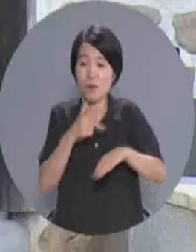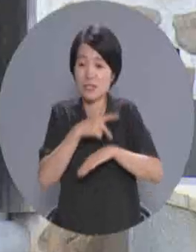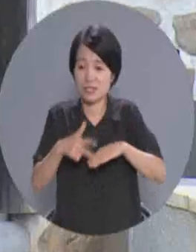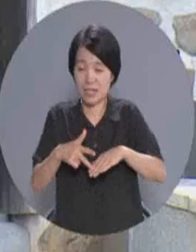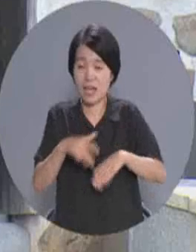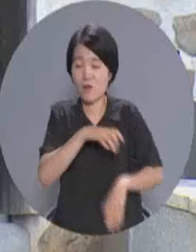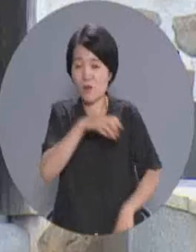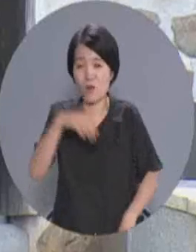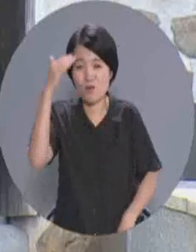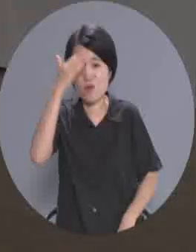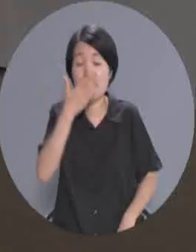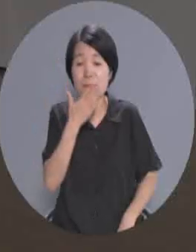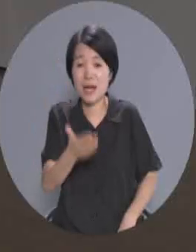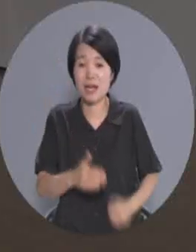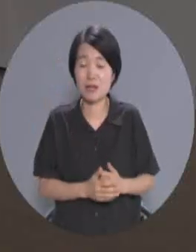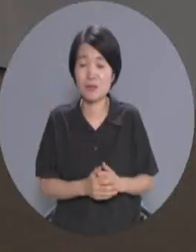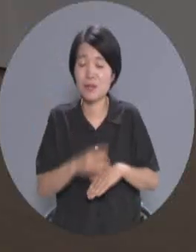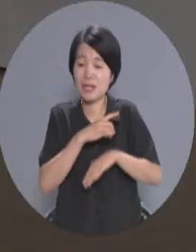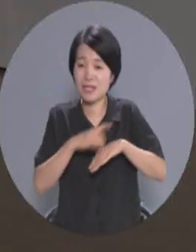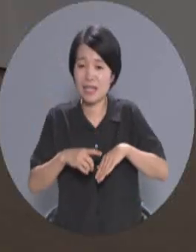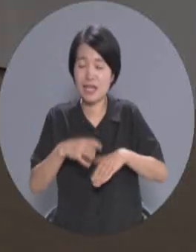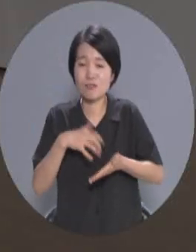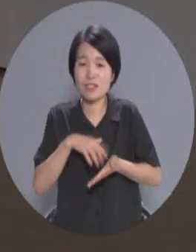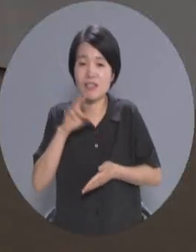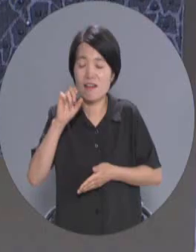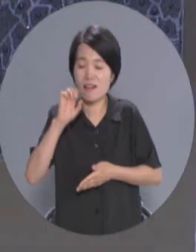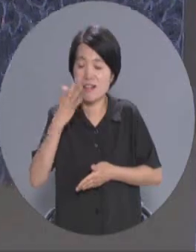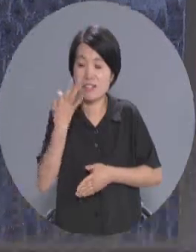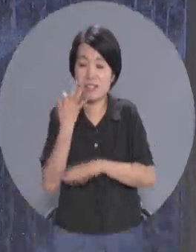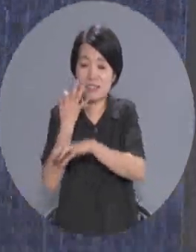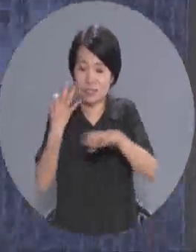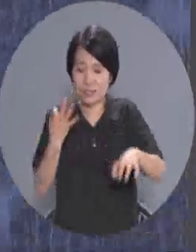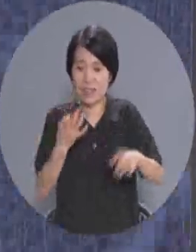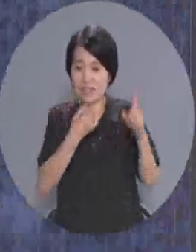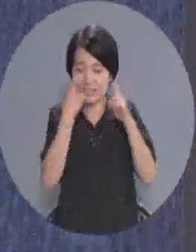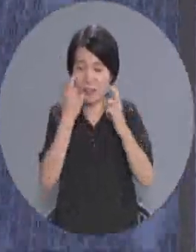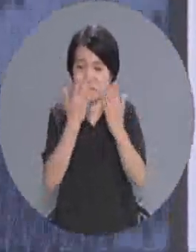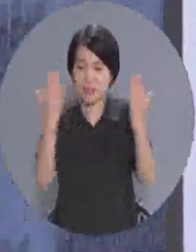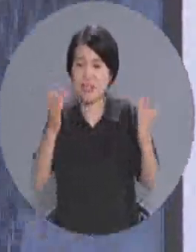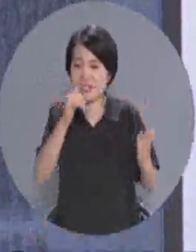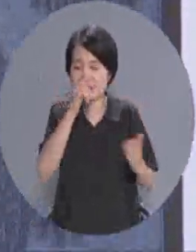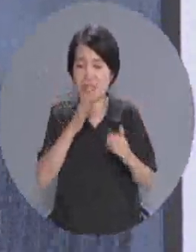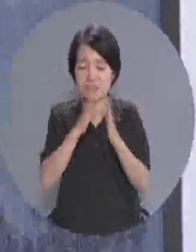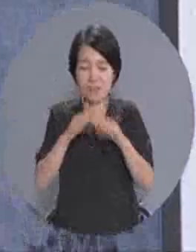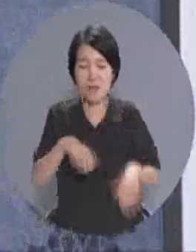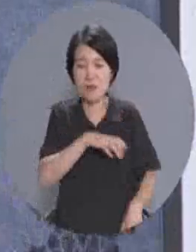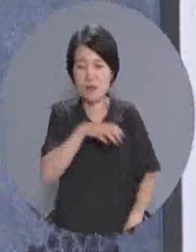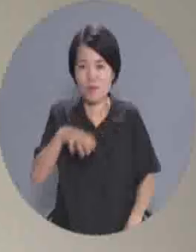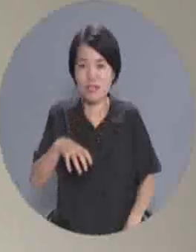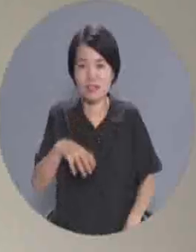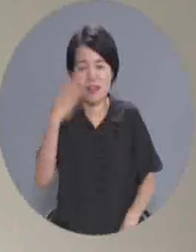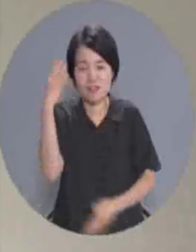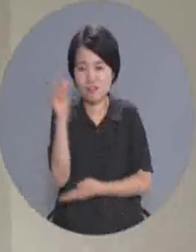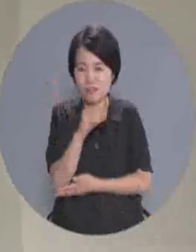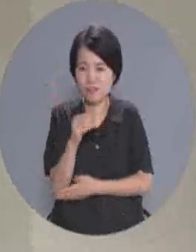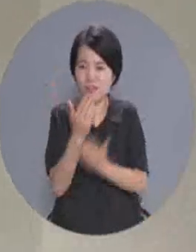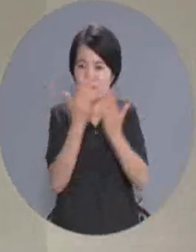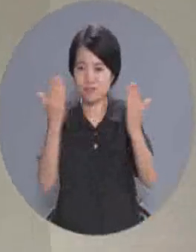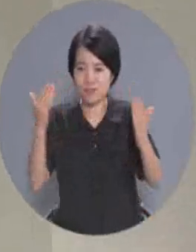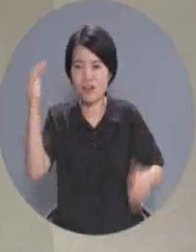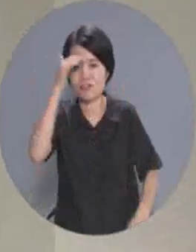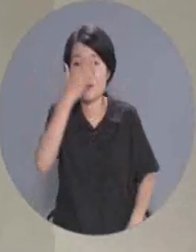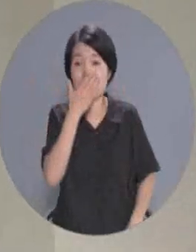주 전시를 볼 수 있고 해남 등 14개 시군에서도 기념전이 열려 전남 곳곳에서 수목의 향연이